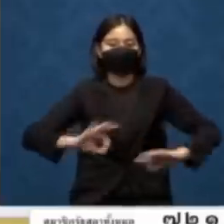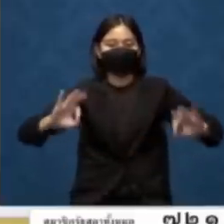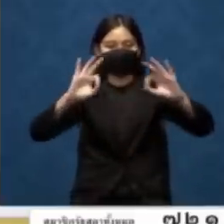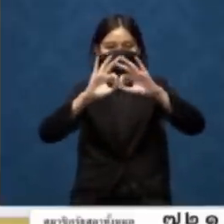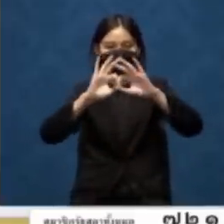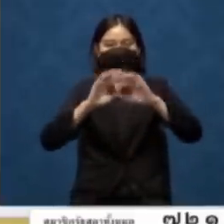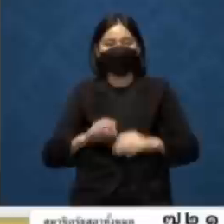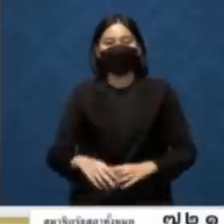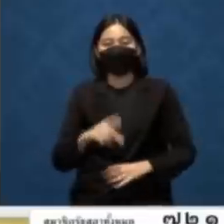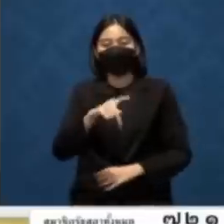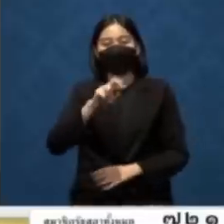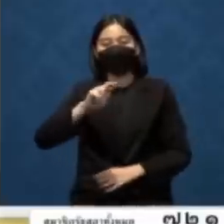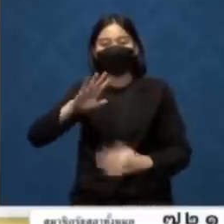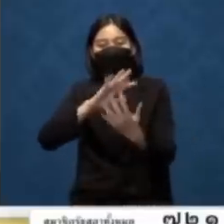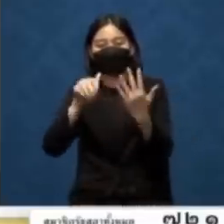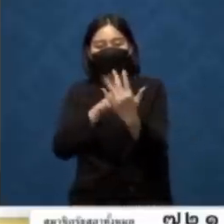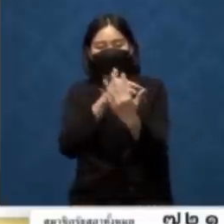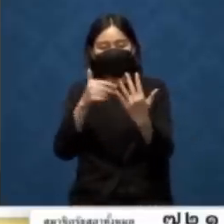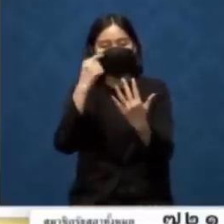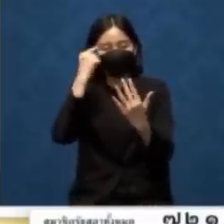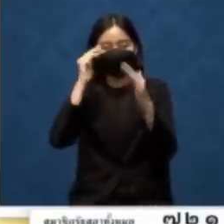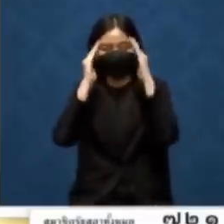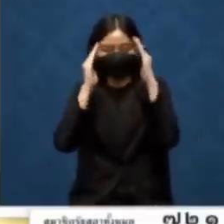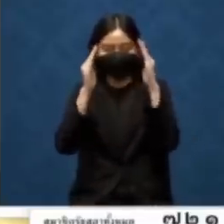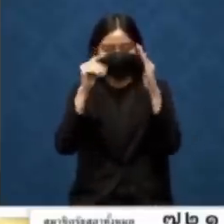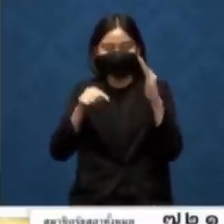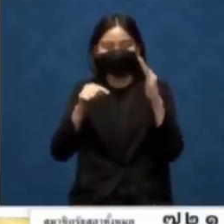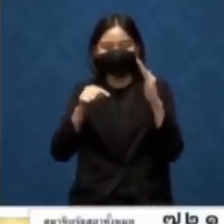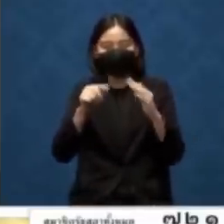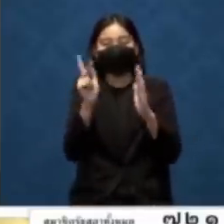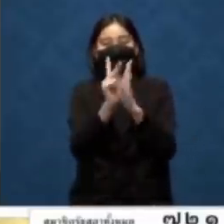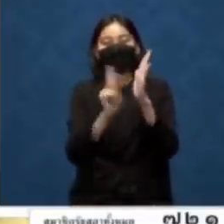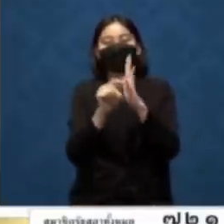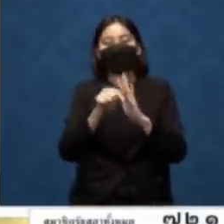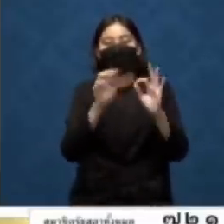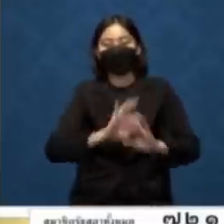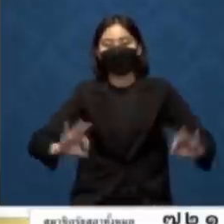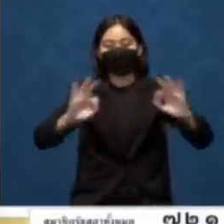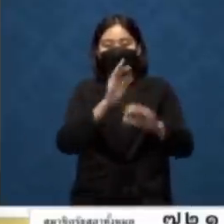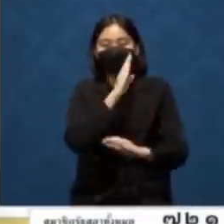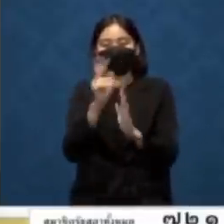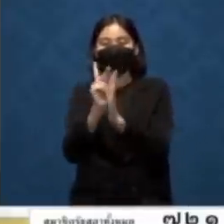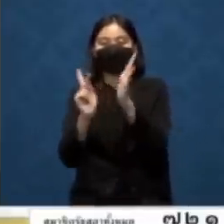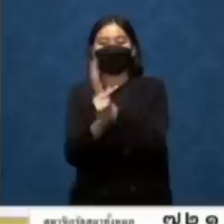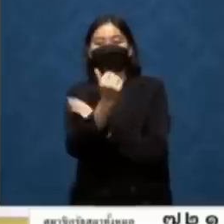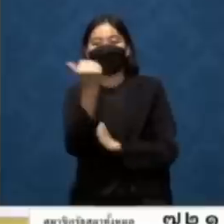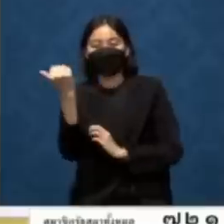พ.ุรรรแผน ตอนเขียก ขมาก็ตั้งใจแบบนี้» ในแยกฎสถ้มีกศะจั๊ ท rê